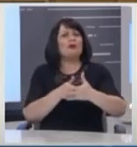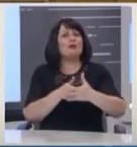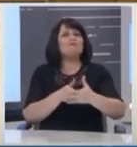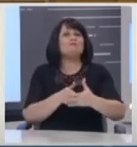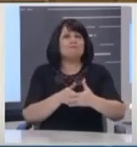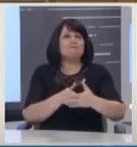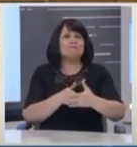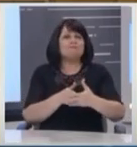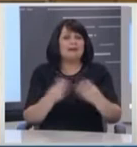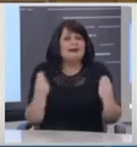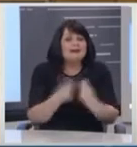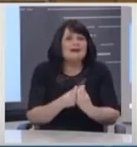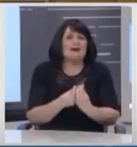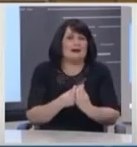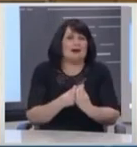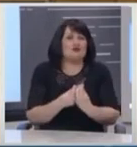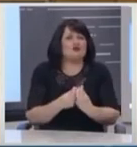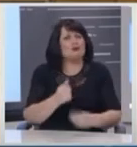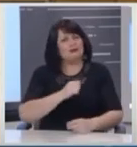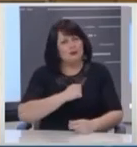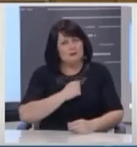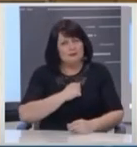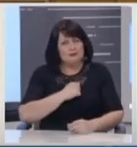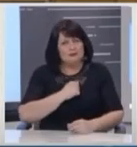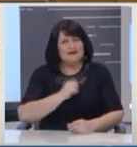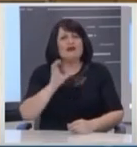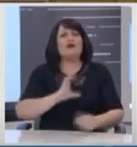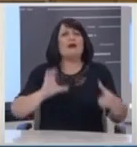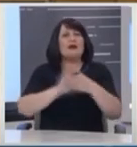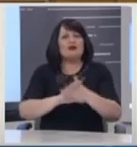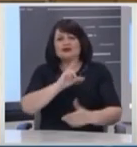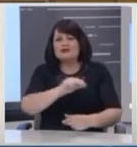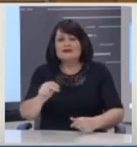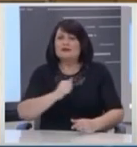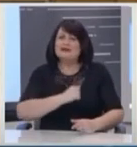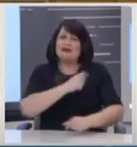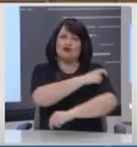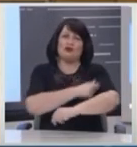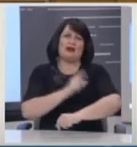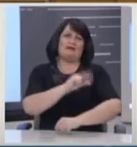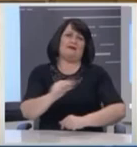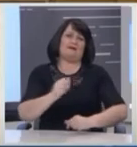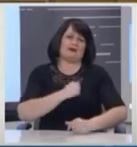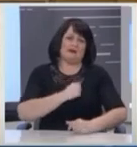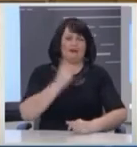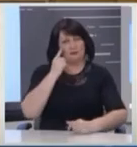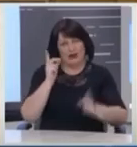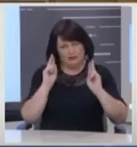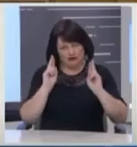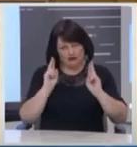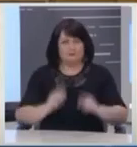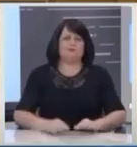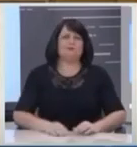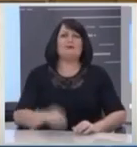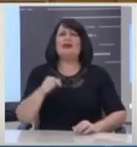να συμβαδίζουν με τις εκτιμήσεις και της Ευρωπαϊκής Ένωσης και του ΟΗΕ. Γιατί το θέμα